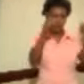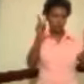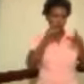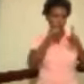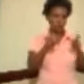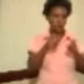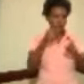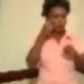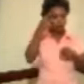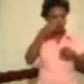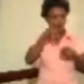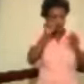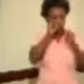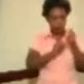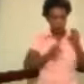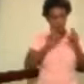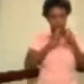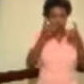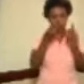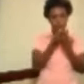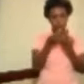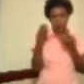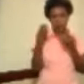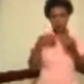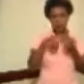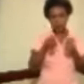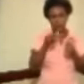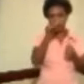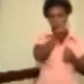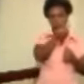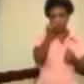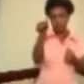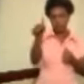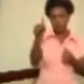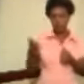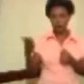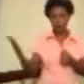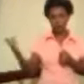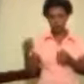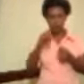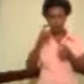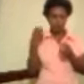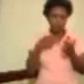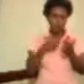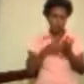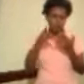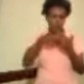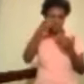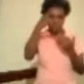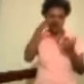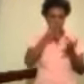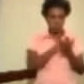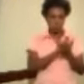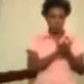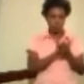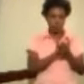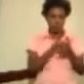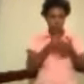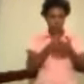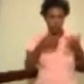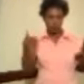la décentralisation, c'est un cadre administratif, son projection que lié. Mais à partir, avant même